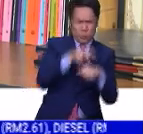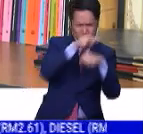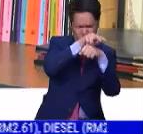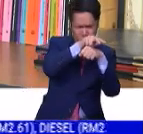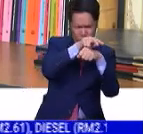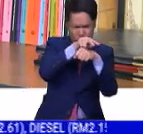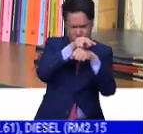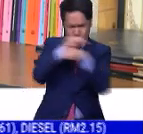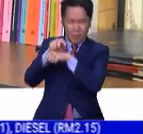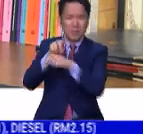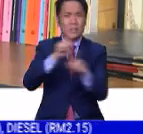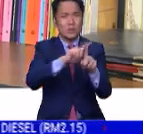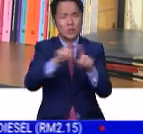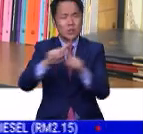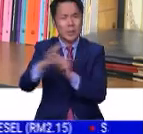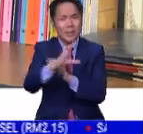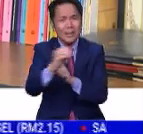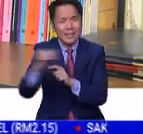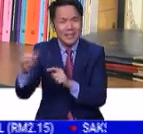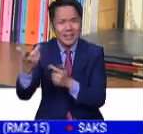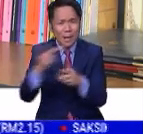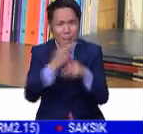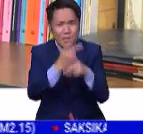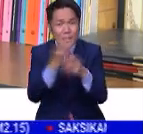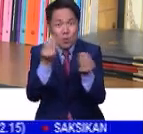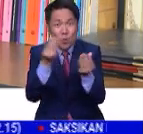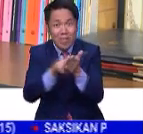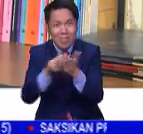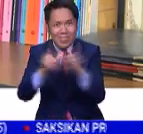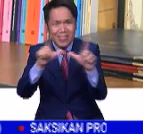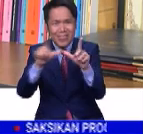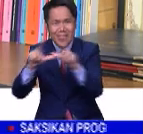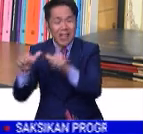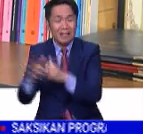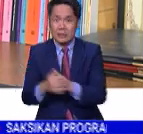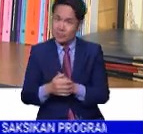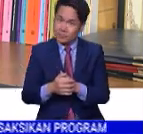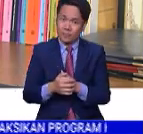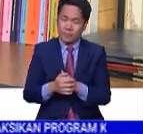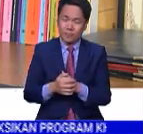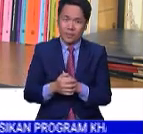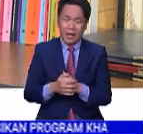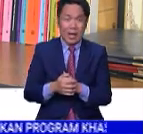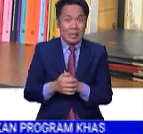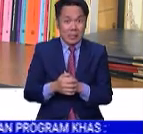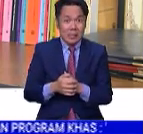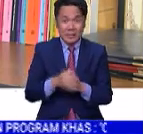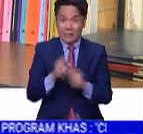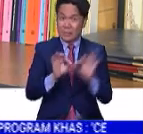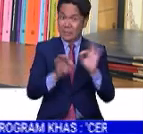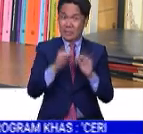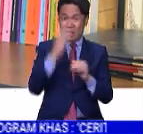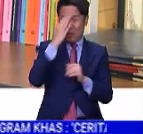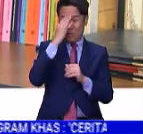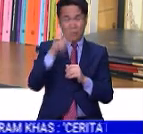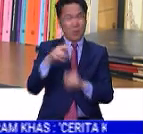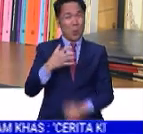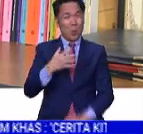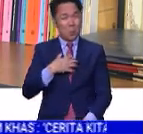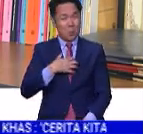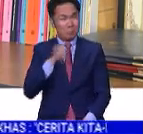ke semua syarikat pemberi pinjaman wang berlesen ini ataupun sekiranya apabila ramai orang tahu tentang di mana boleh